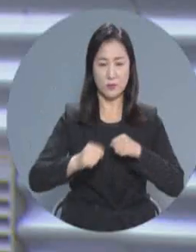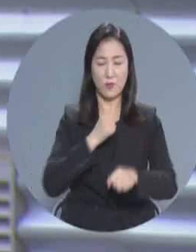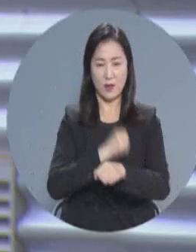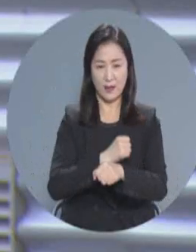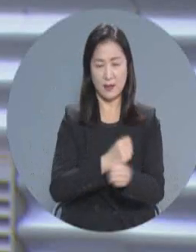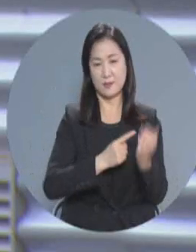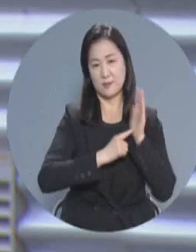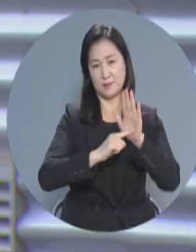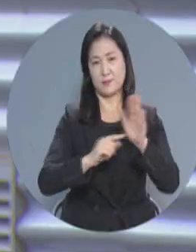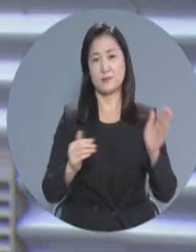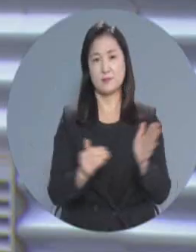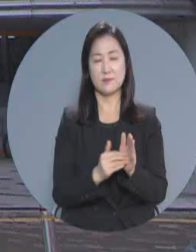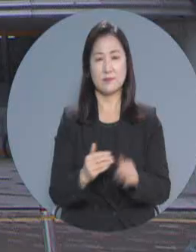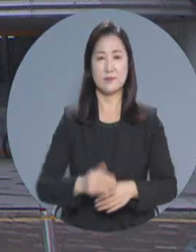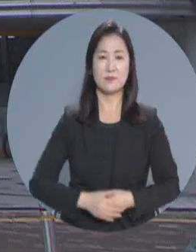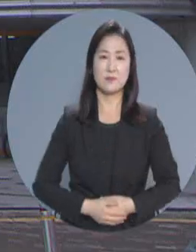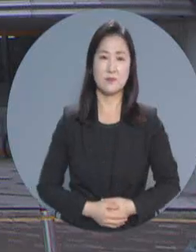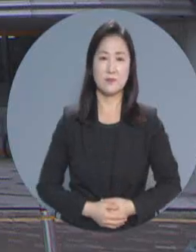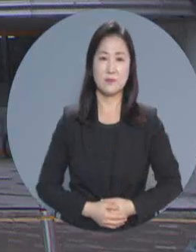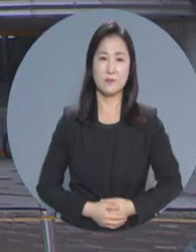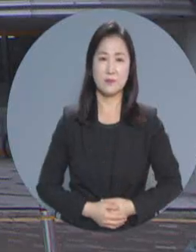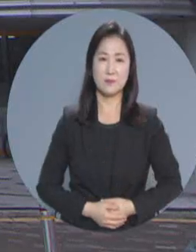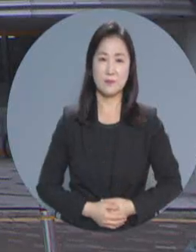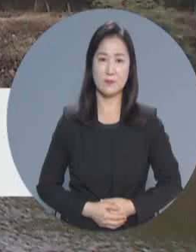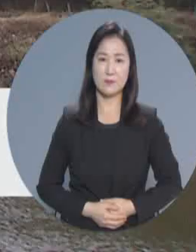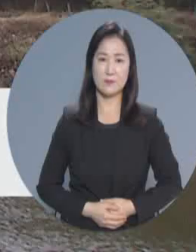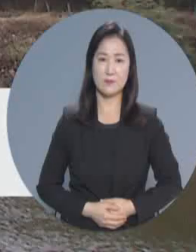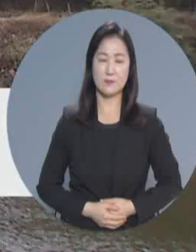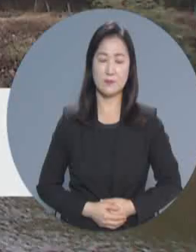전개하겠다고 밝혔습니다.